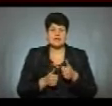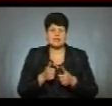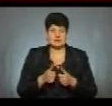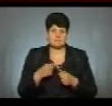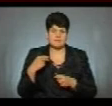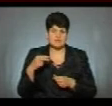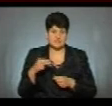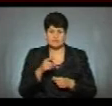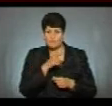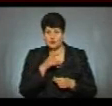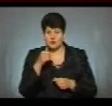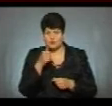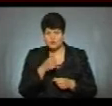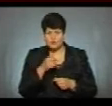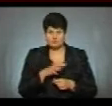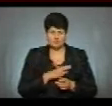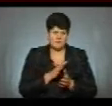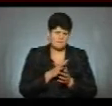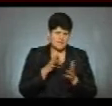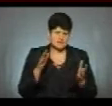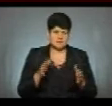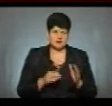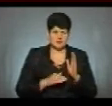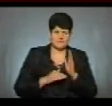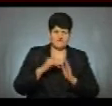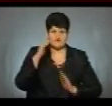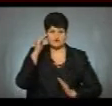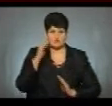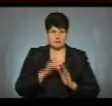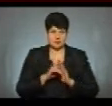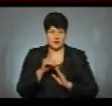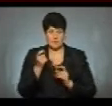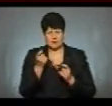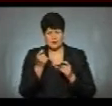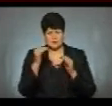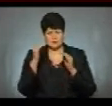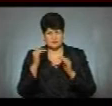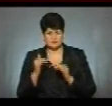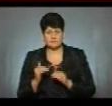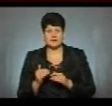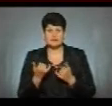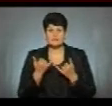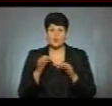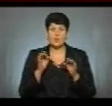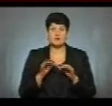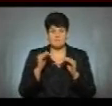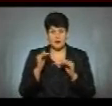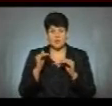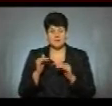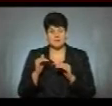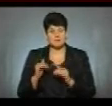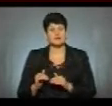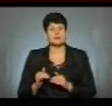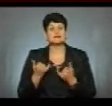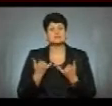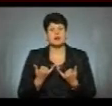президента? Впродовж року він був максимально високий, на початках, потім почав падати. І вже восени падав. Як